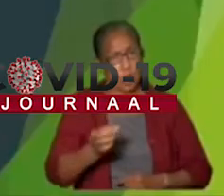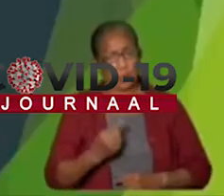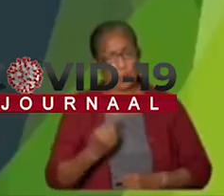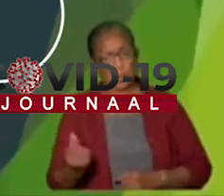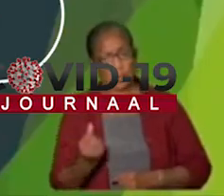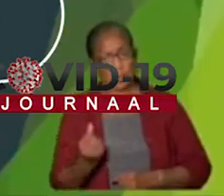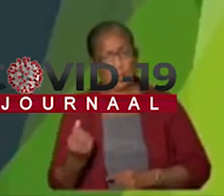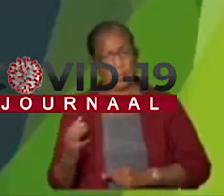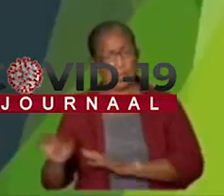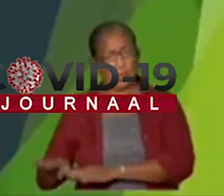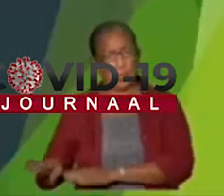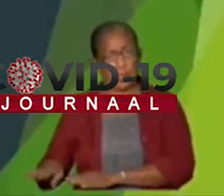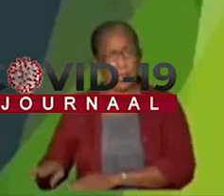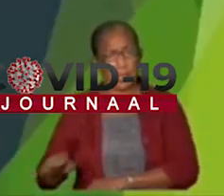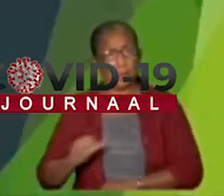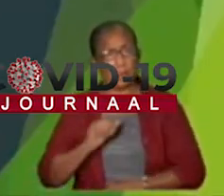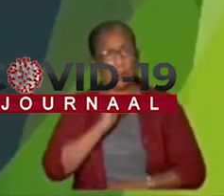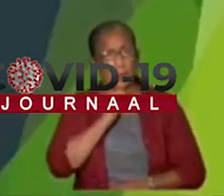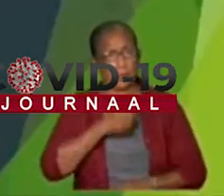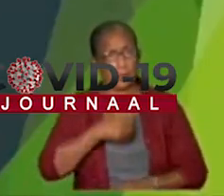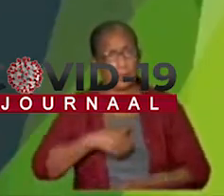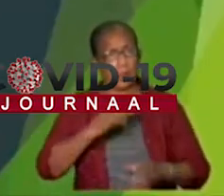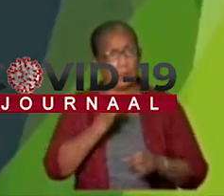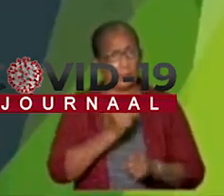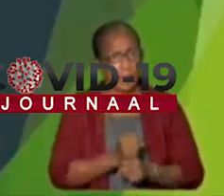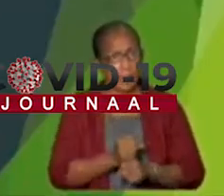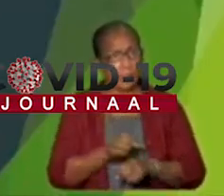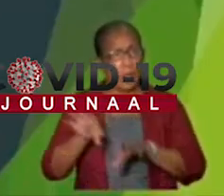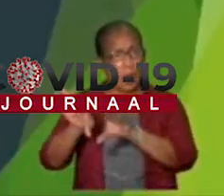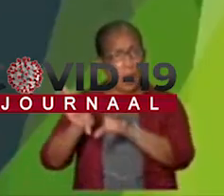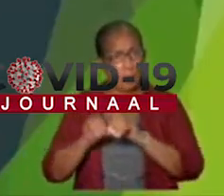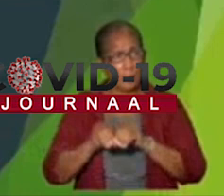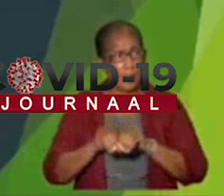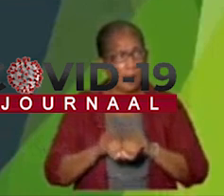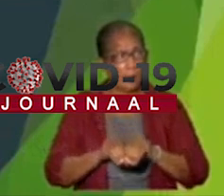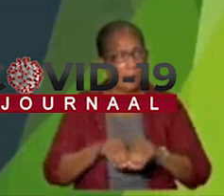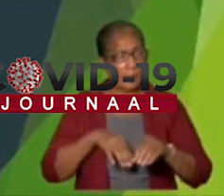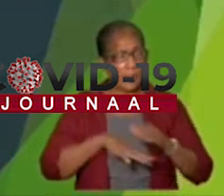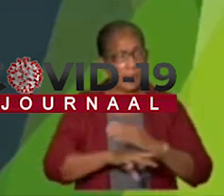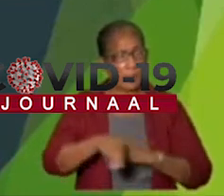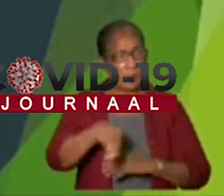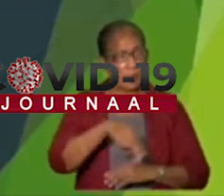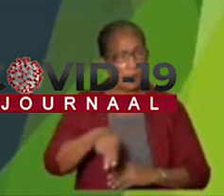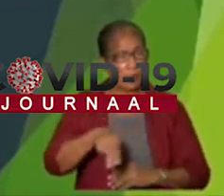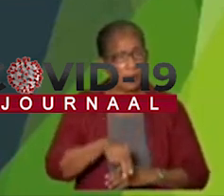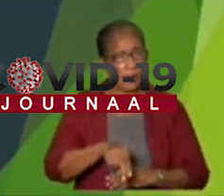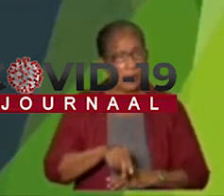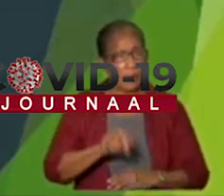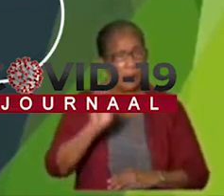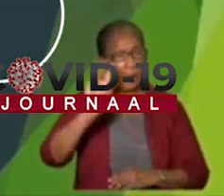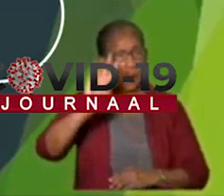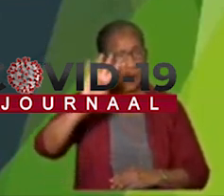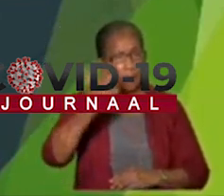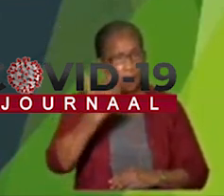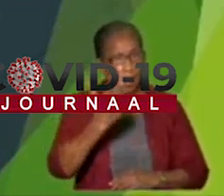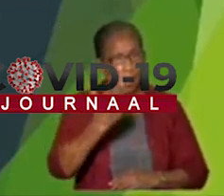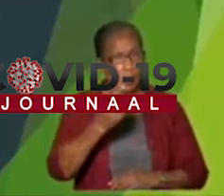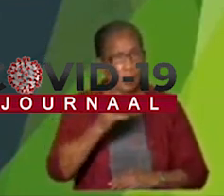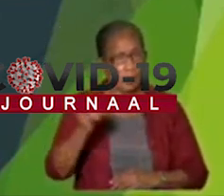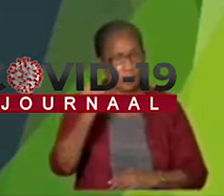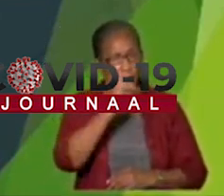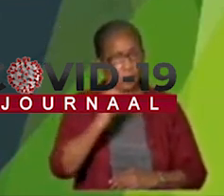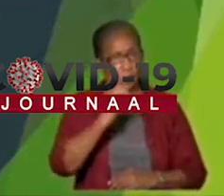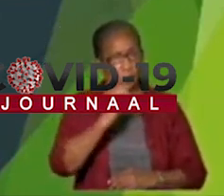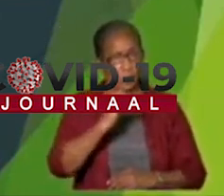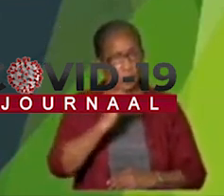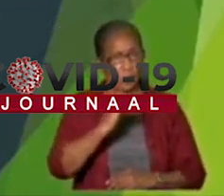Wat ik hier heb gedaan is een vergelijk van de maanden oktober versus november. Blauw is oktober, oranje is